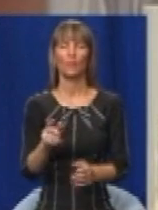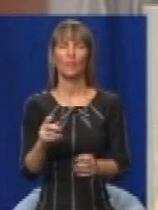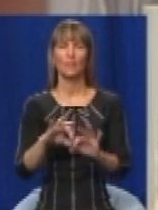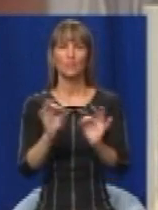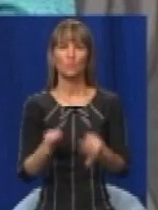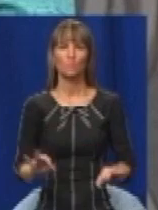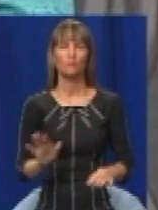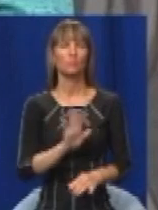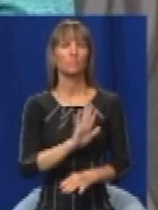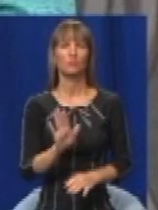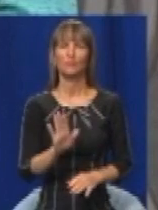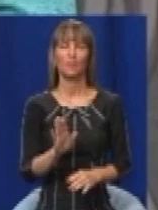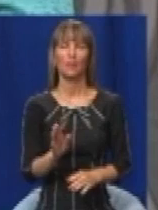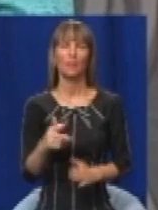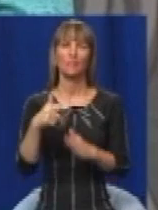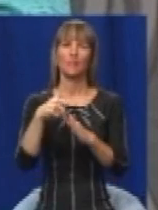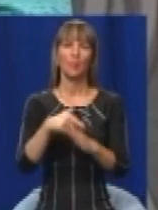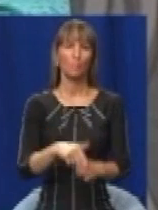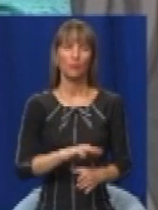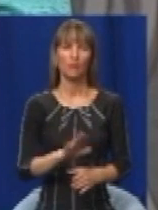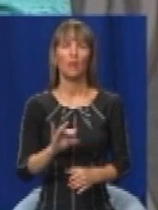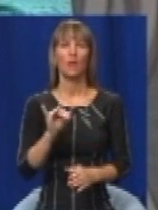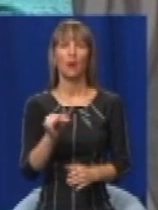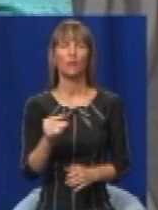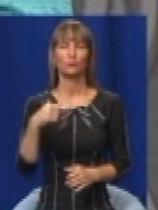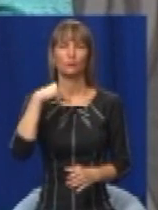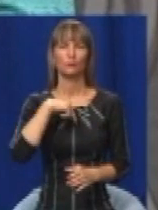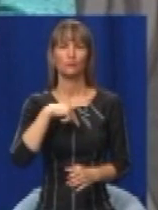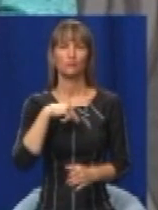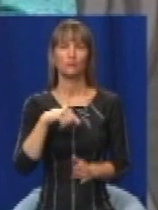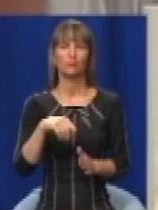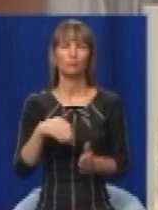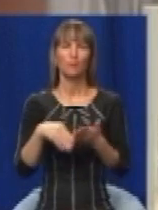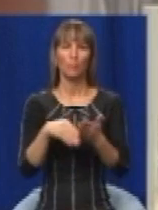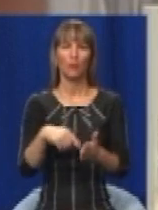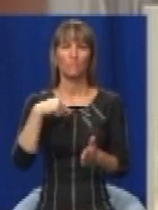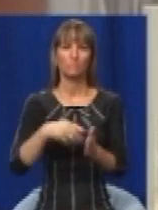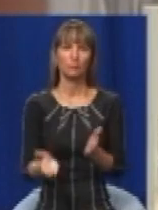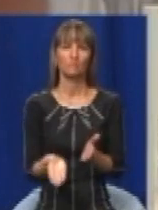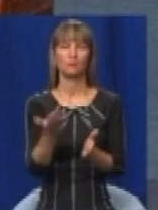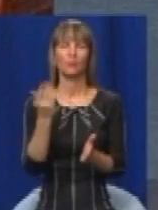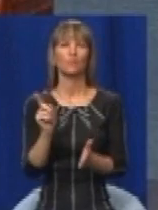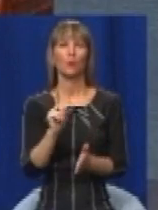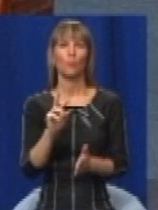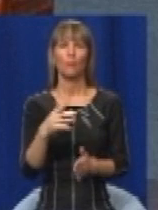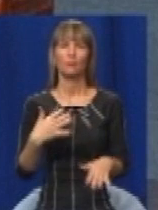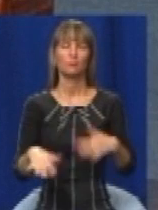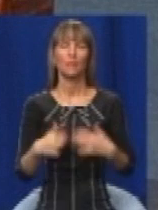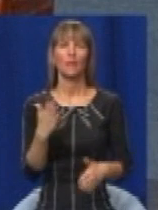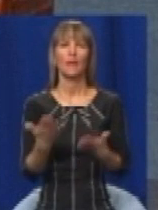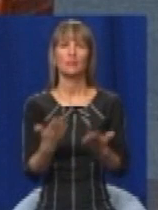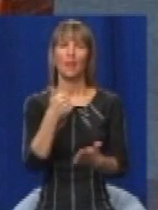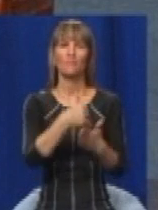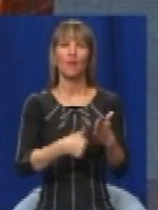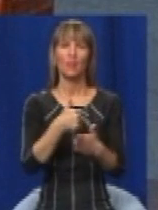так. Навпаки, не принижувати, напевно, а мотивувати чимось, щоб людина не розслаблялася, так? Ну, да. Бо оскільки, якщо там хвалити там